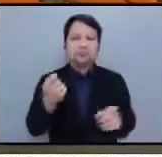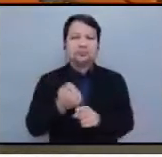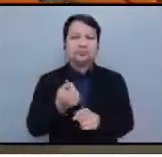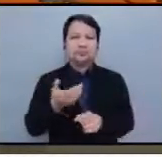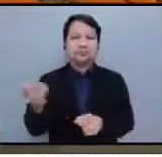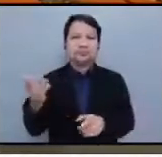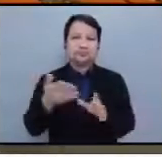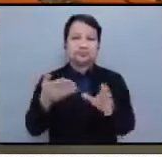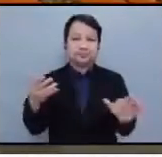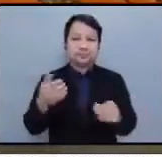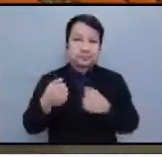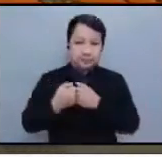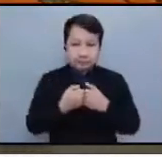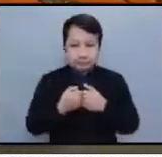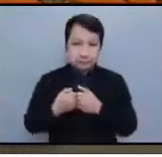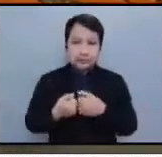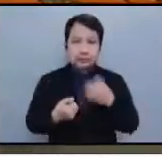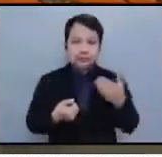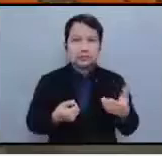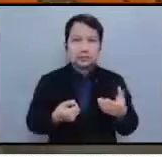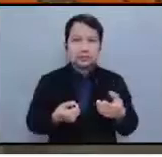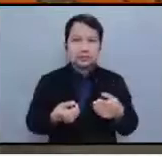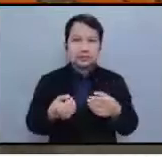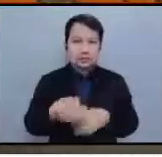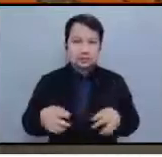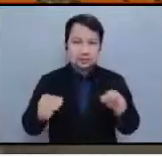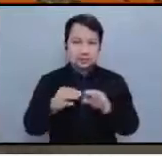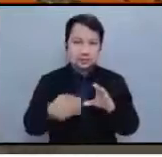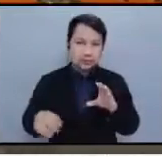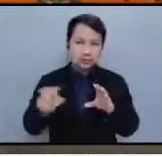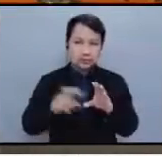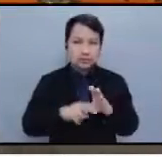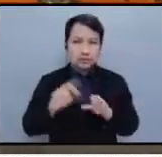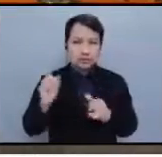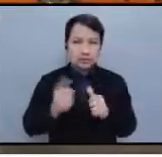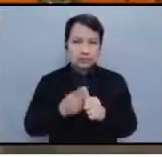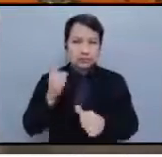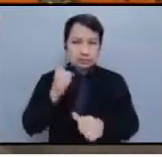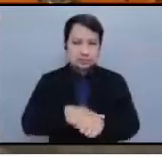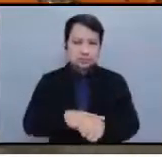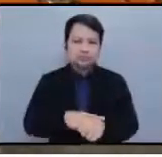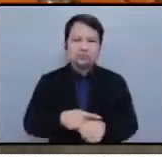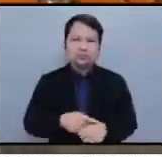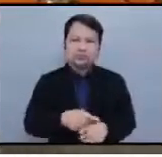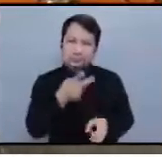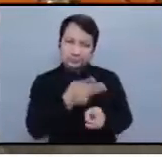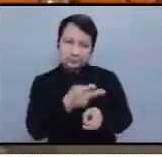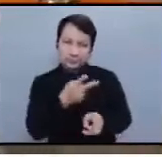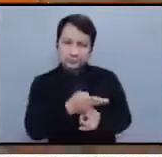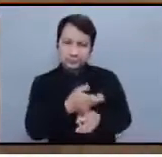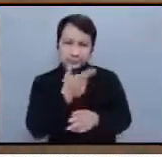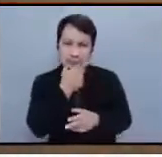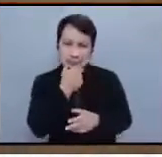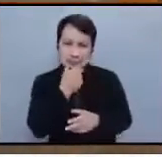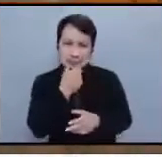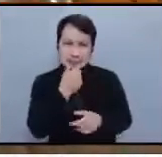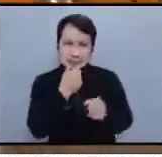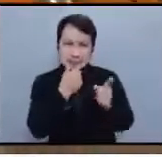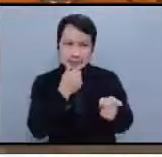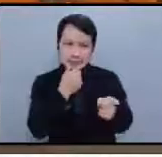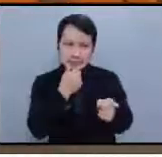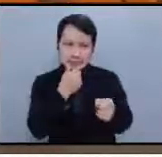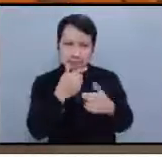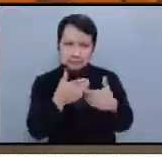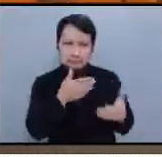ng balyahan at talagang mapasasakay yung mga unang dumating. Pero napansin natin dito, hindi nagkahalos na susunod